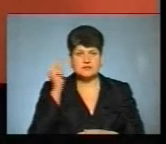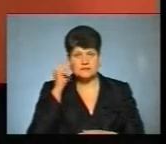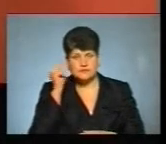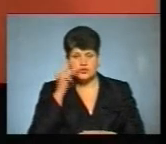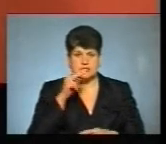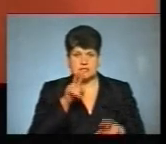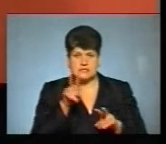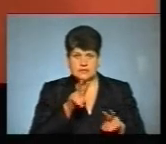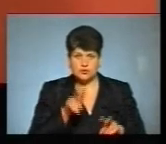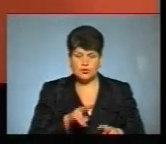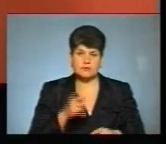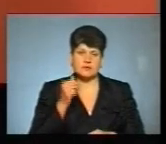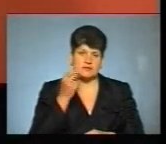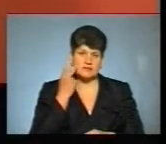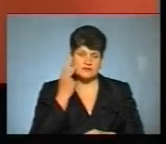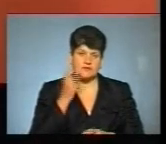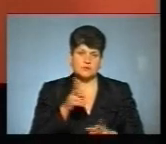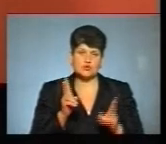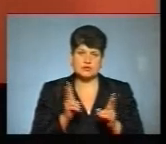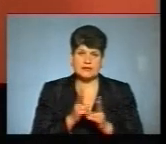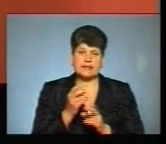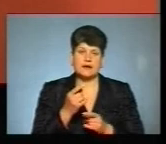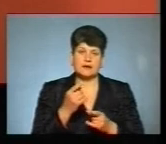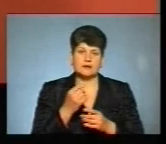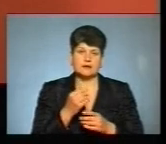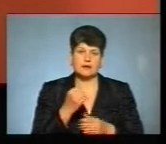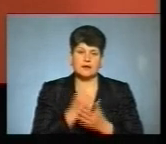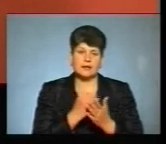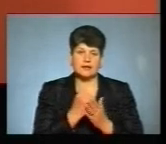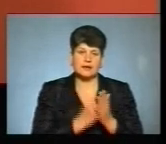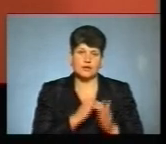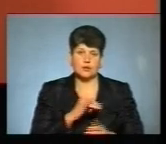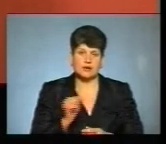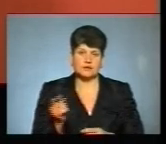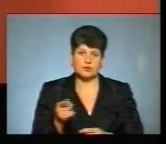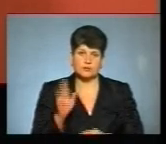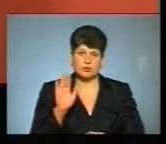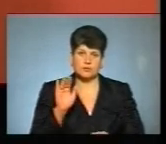слідкуйте. Ми з вами зустрінемося, як завжди, на телеканалі UA Тернопіль. До побачення.